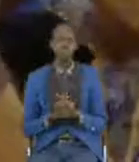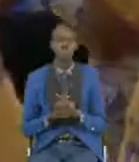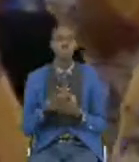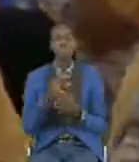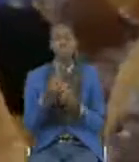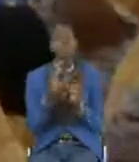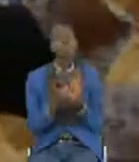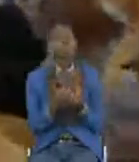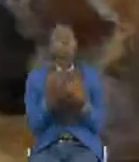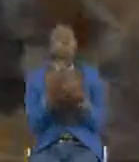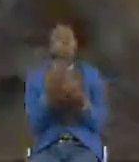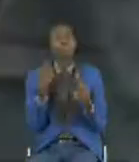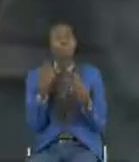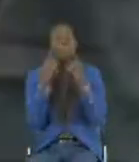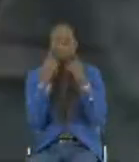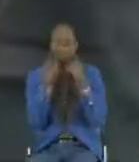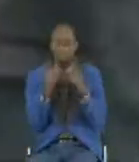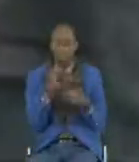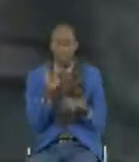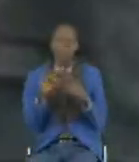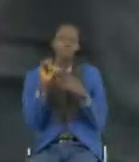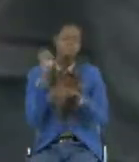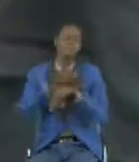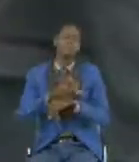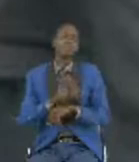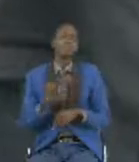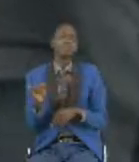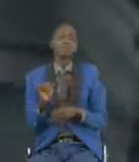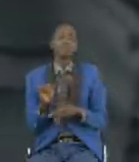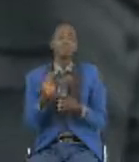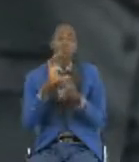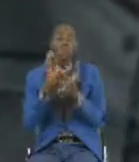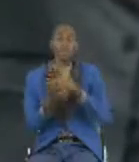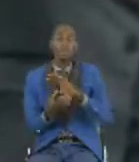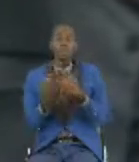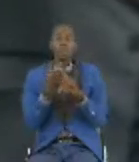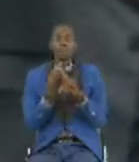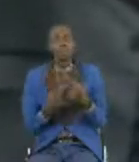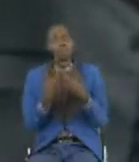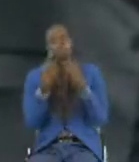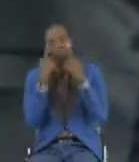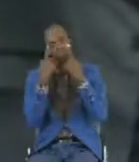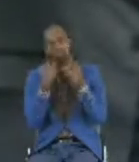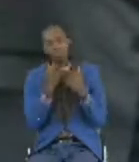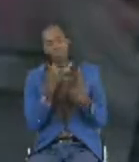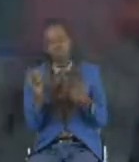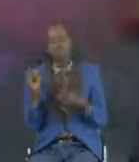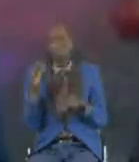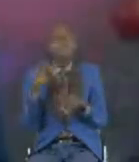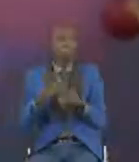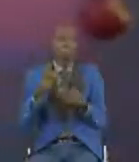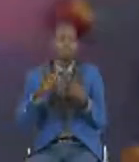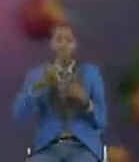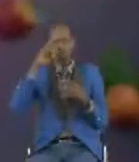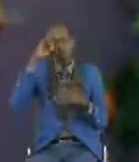La conversion des pleurs au courage. La conversion des pleurs à la sagesse